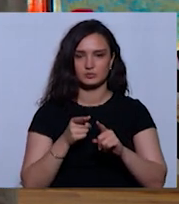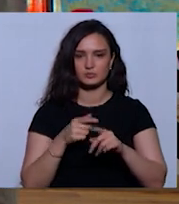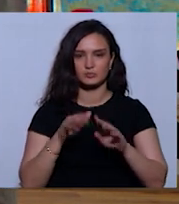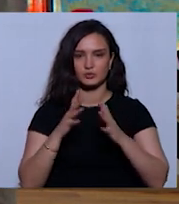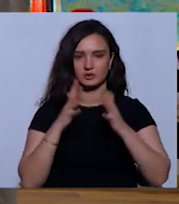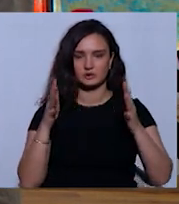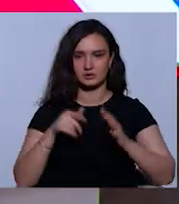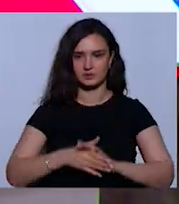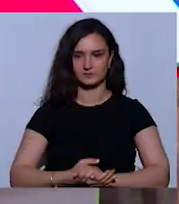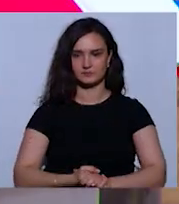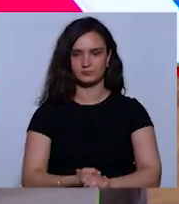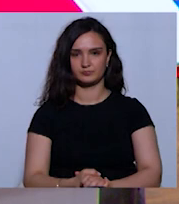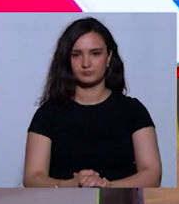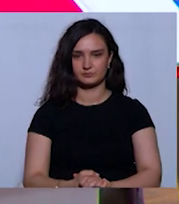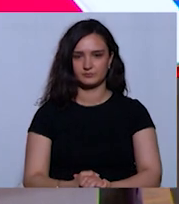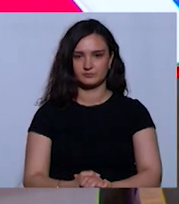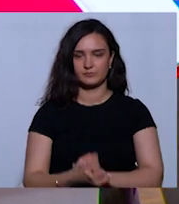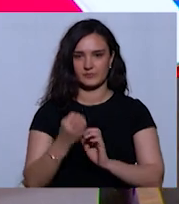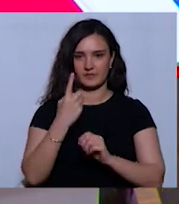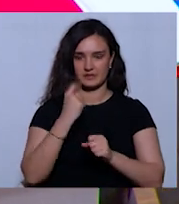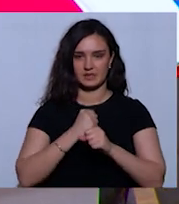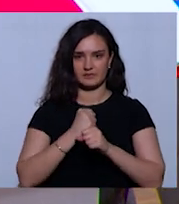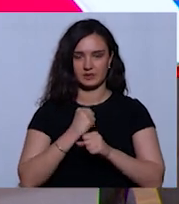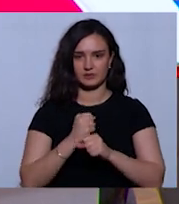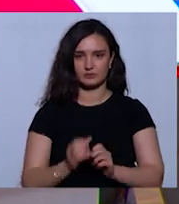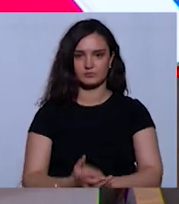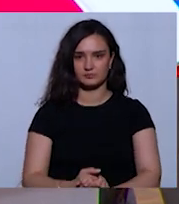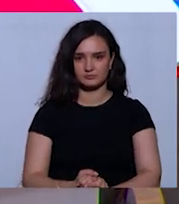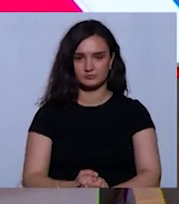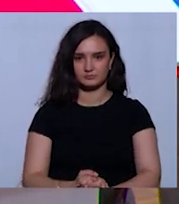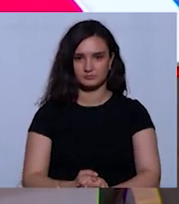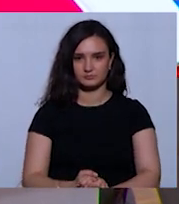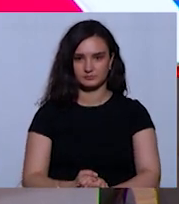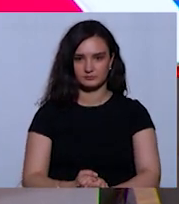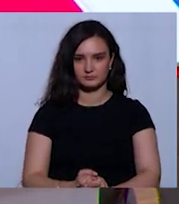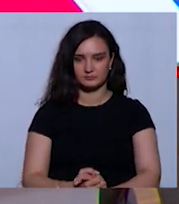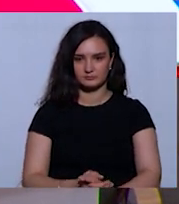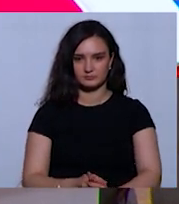დენდია. კიდევ ერთი გავაკეთოთ, აი ესეთი.